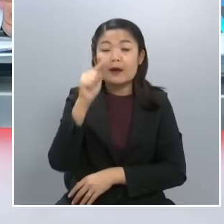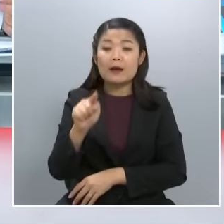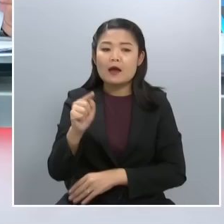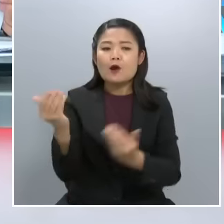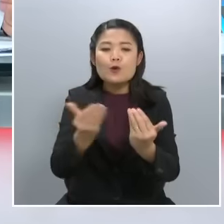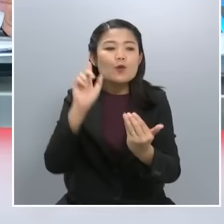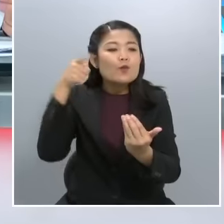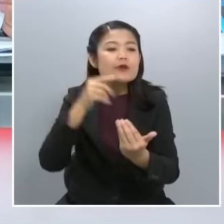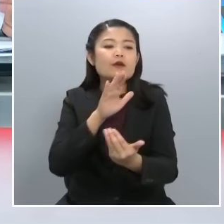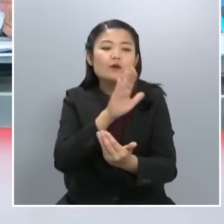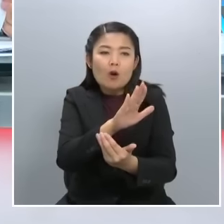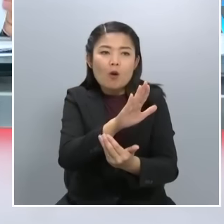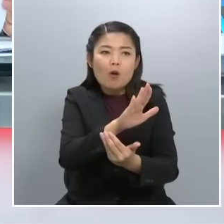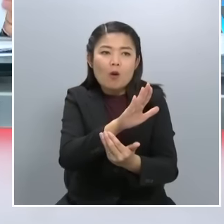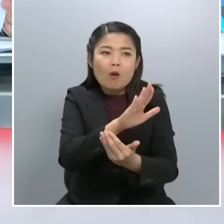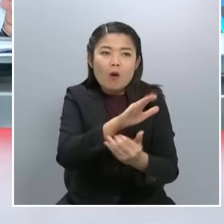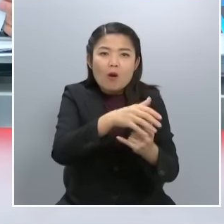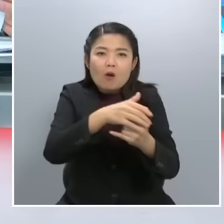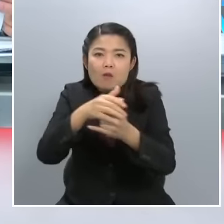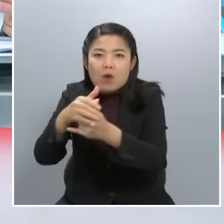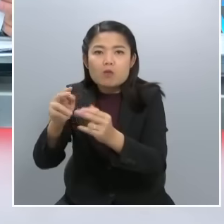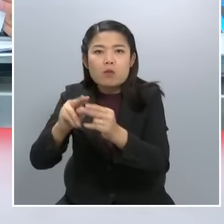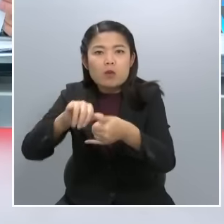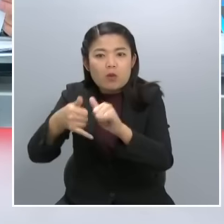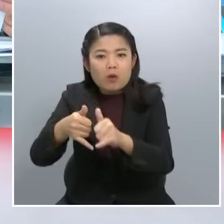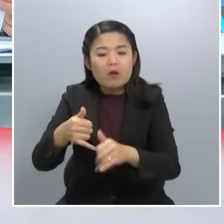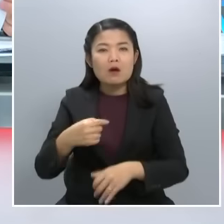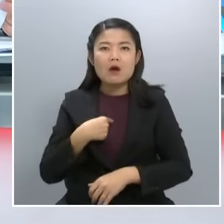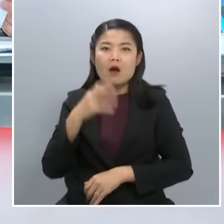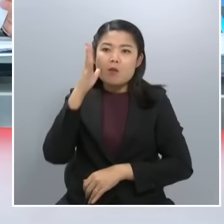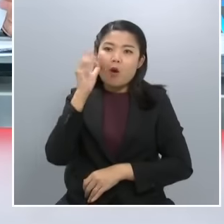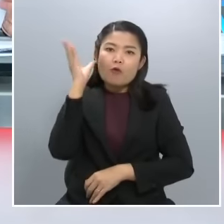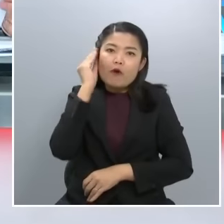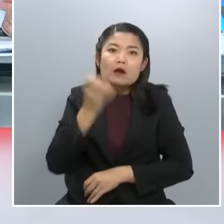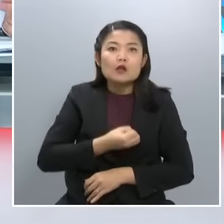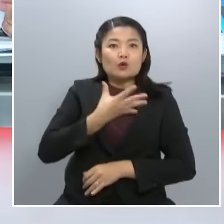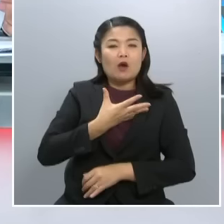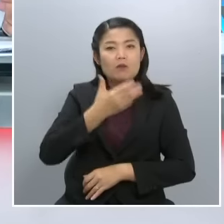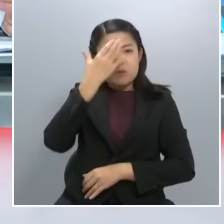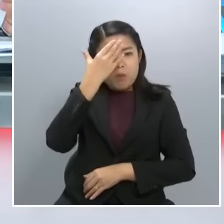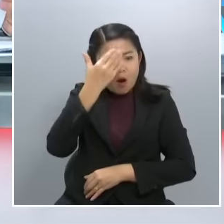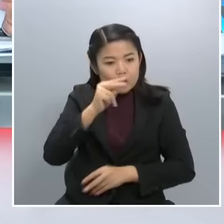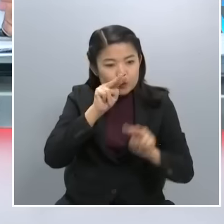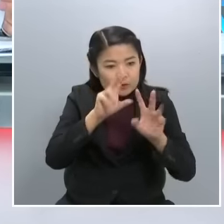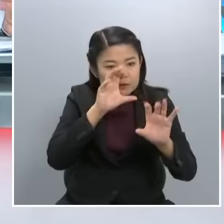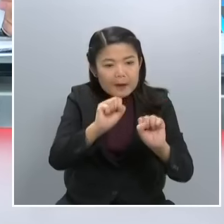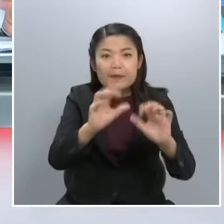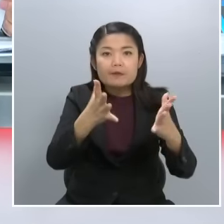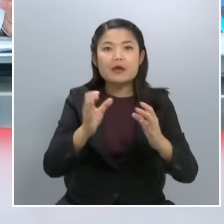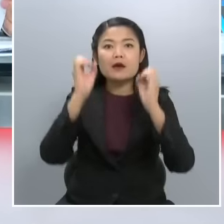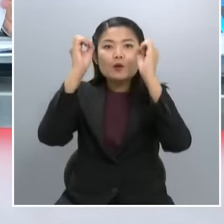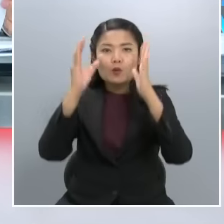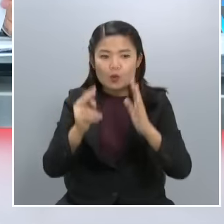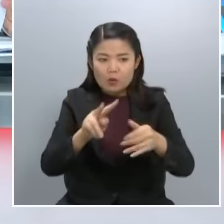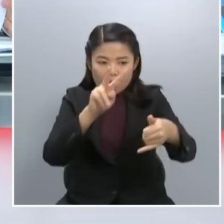สาวเนี่ยไปถูกล่วงละเมิดมาพ่อตกใจมากนะครับเพราะพ่อไม่ได้สังเกตแต่ปรากฏว่าครูคนเนี้